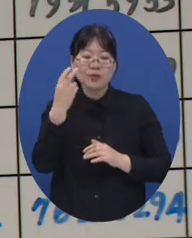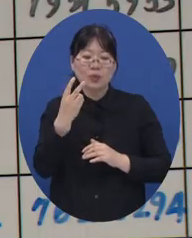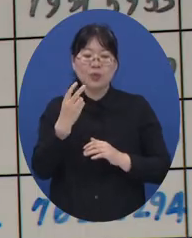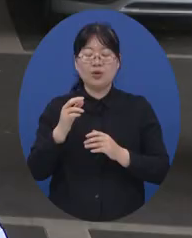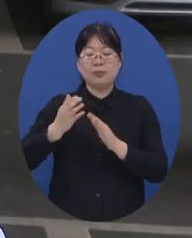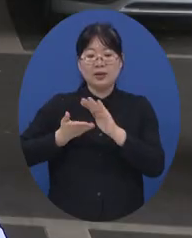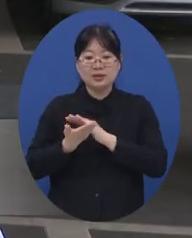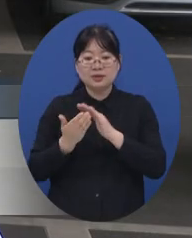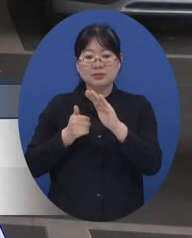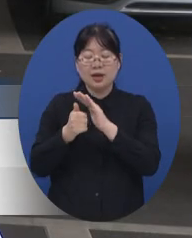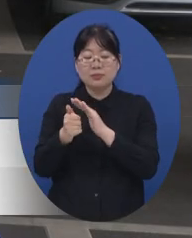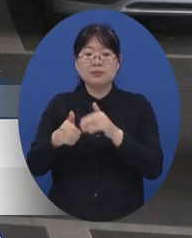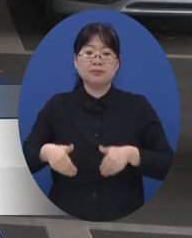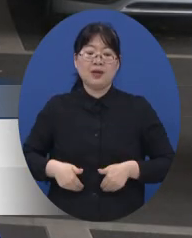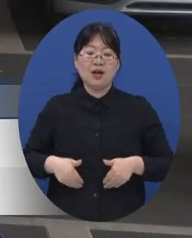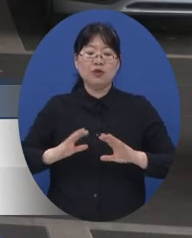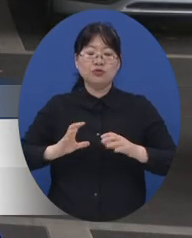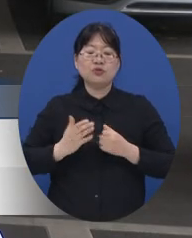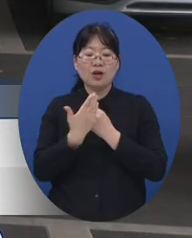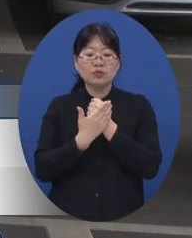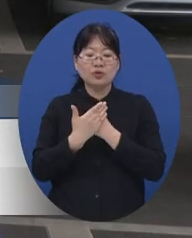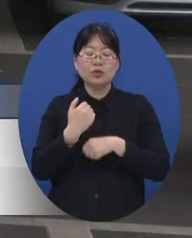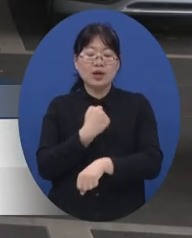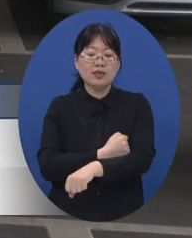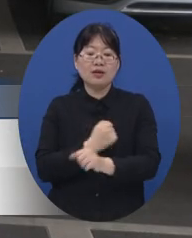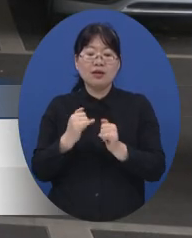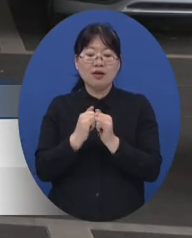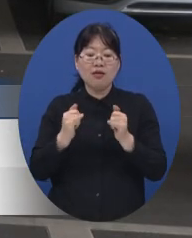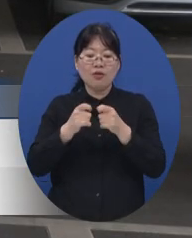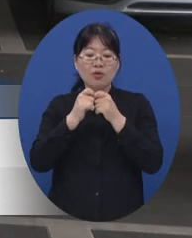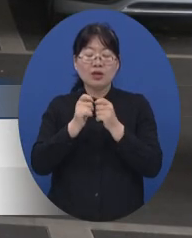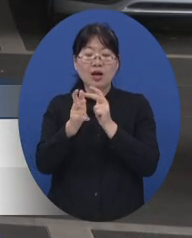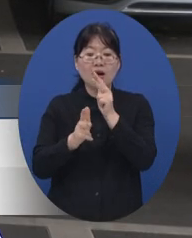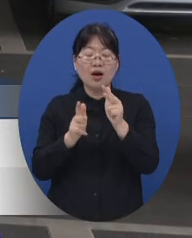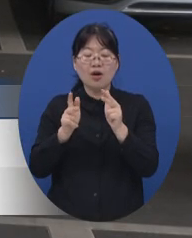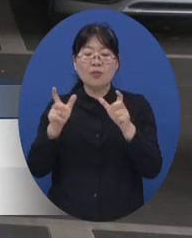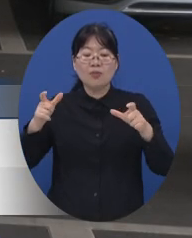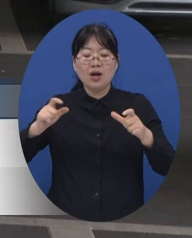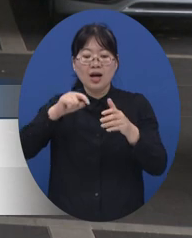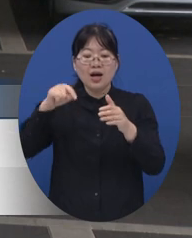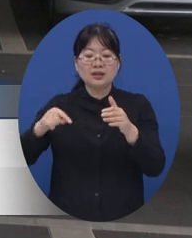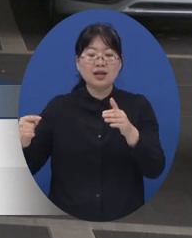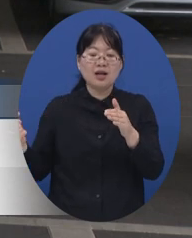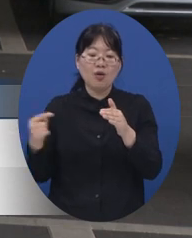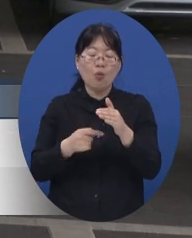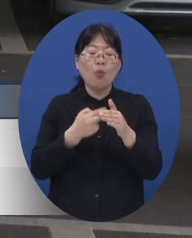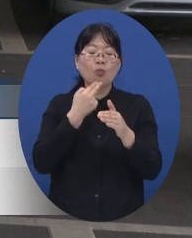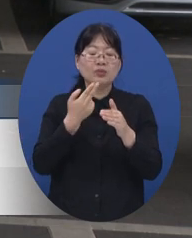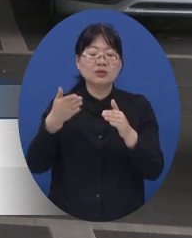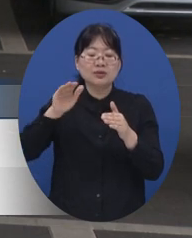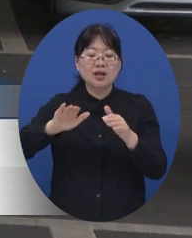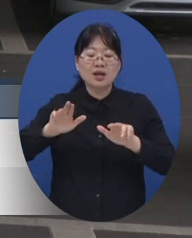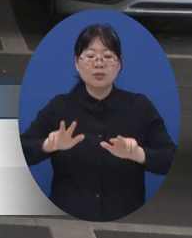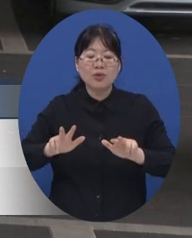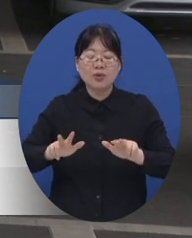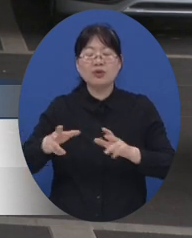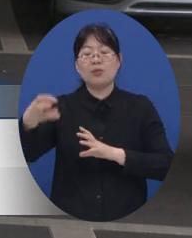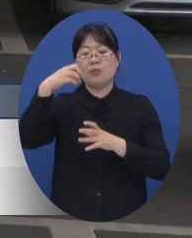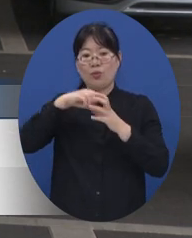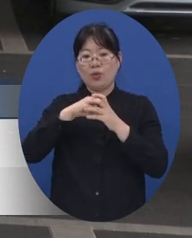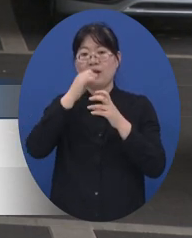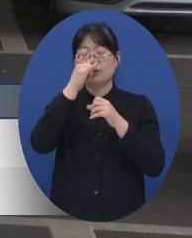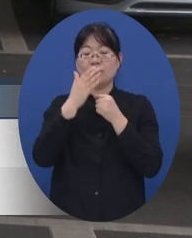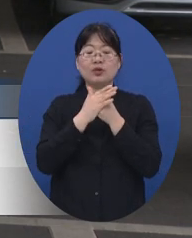됩니다 9 동안 국가에도 헌신했던 사람을 우리가 구체적으로 사업범위 포함 이제 신청 범위 포함한 시켰는데 이번에